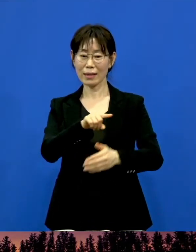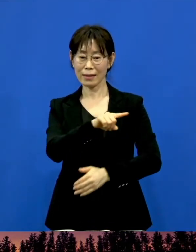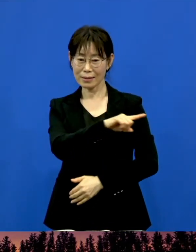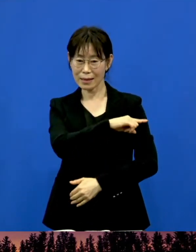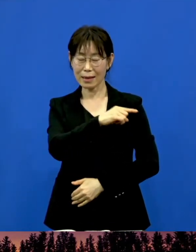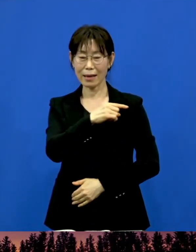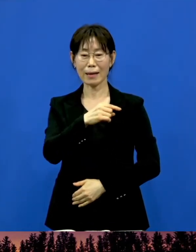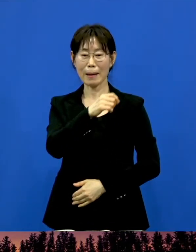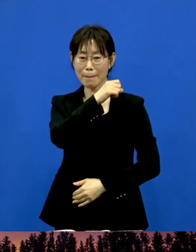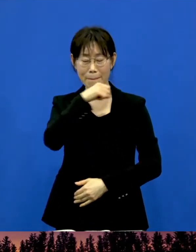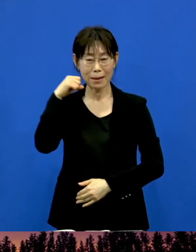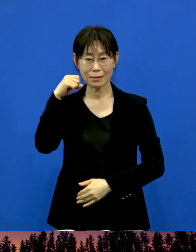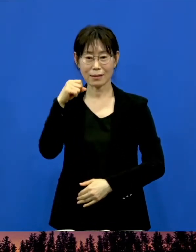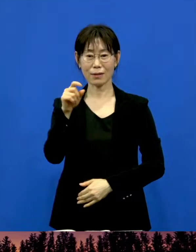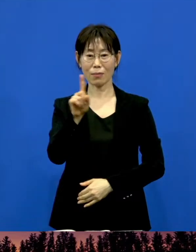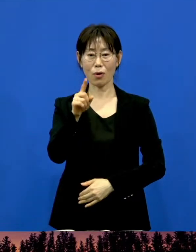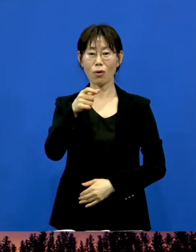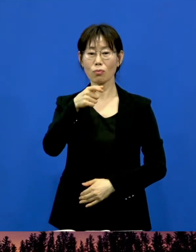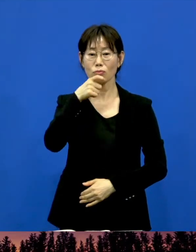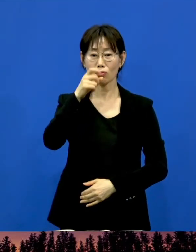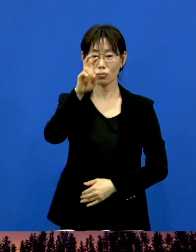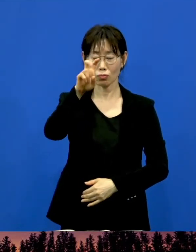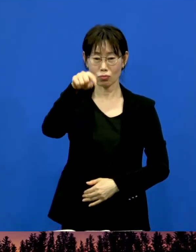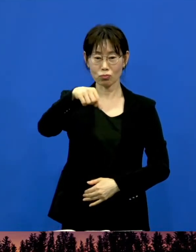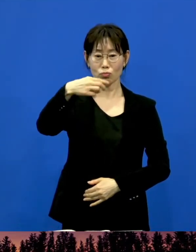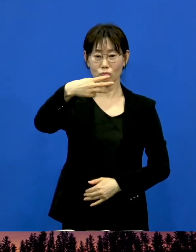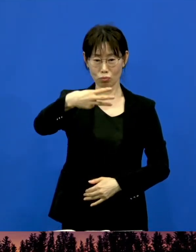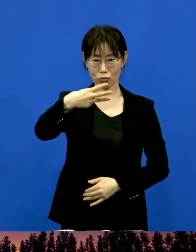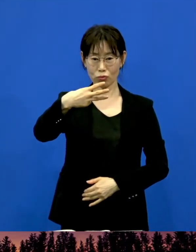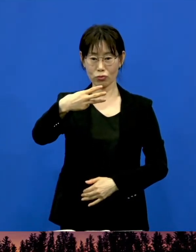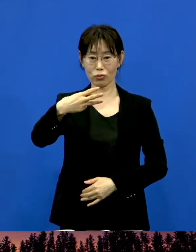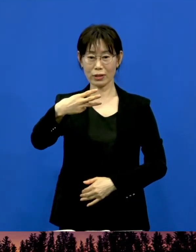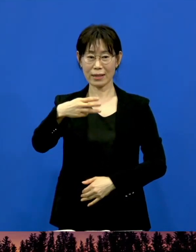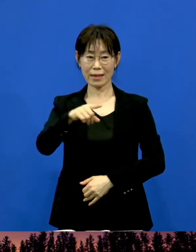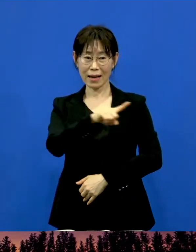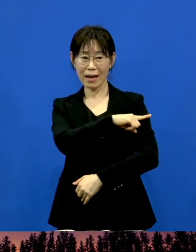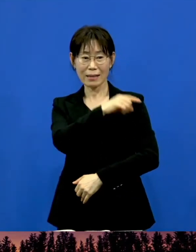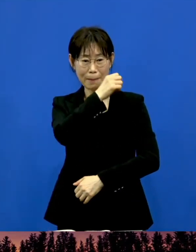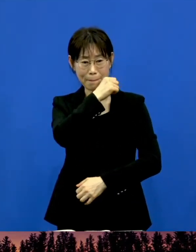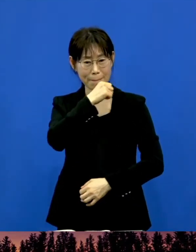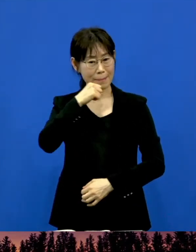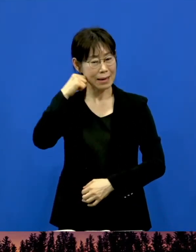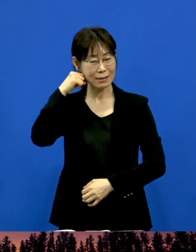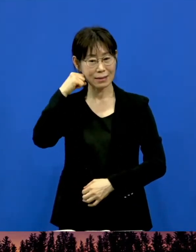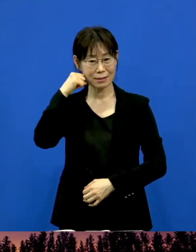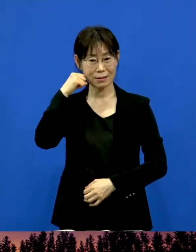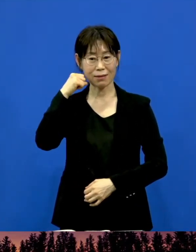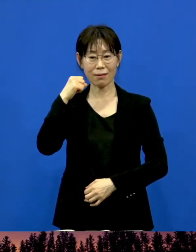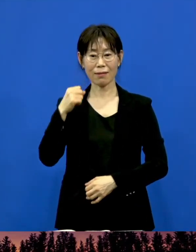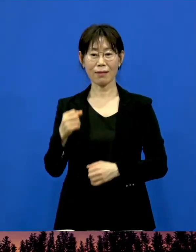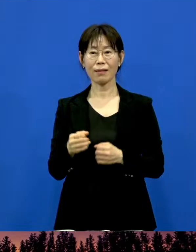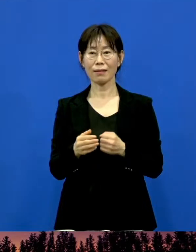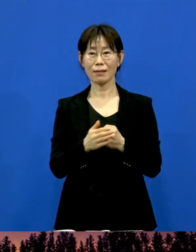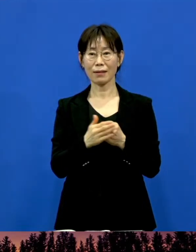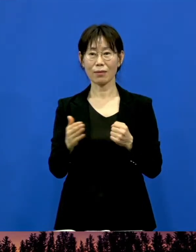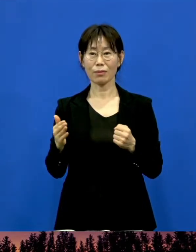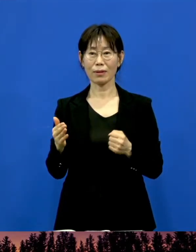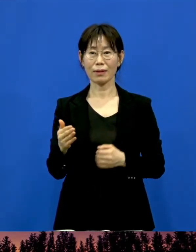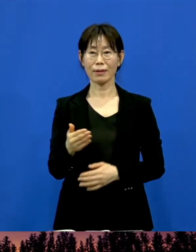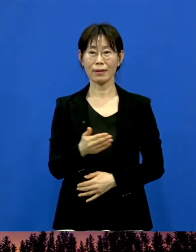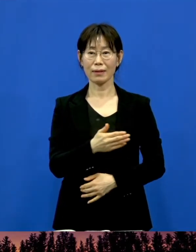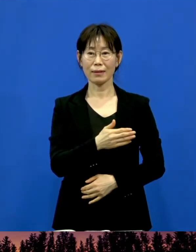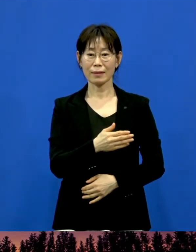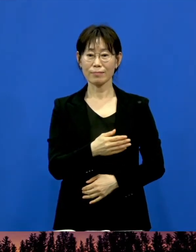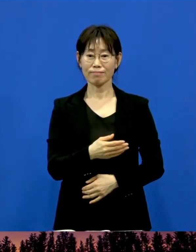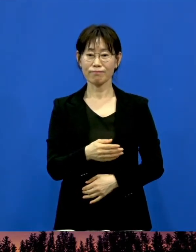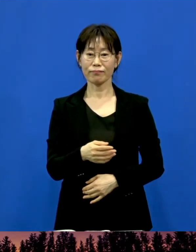몸에 제일 좋고요. 알고 보면 그게 제일 맛있어요. 근데 우리가 자극적인 게 익숙해지니까 계속해서